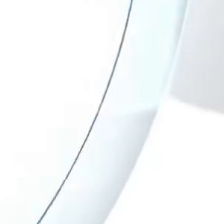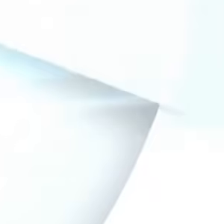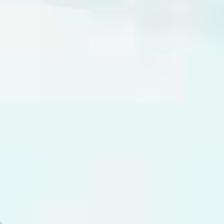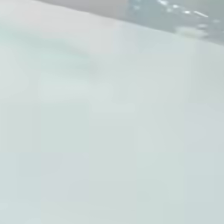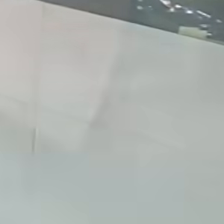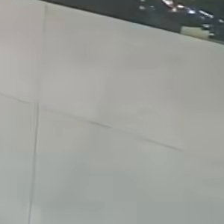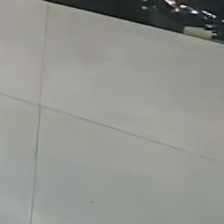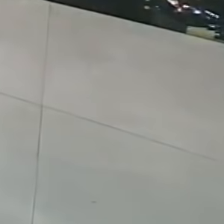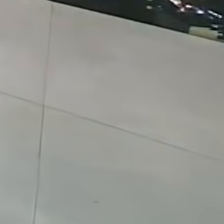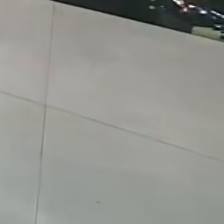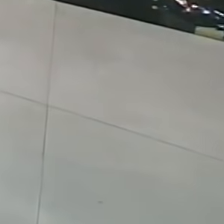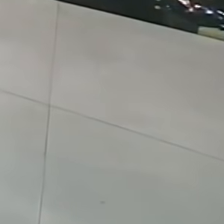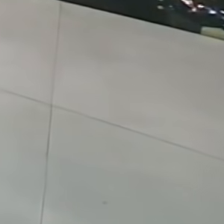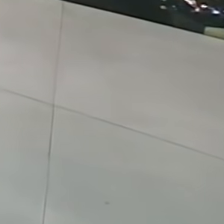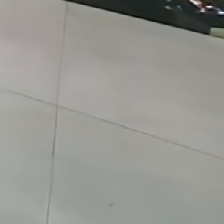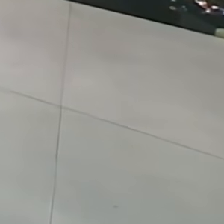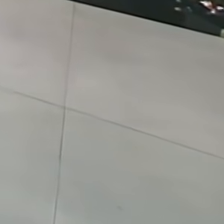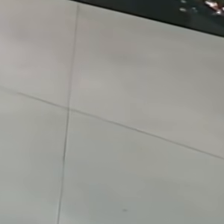Patrol!